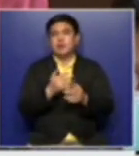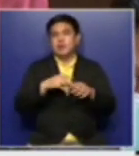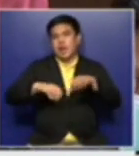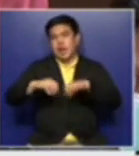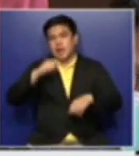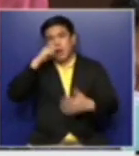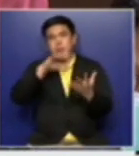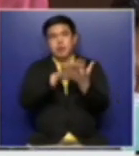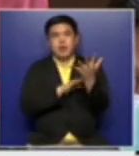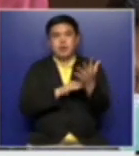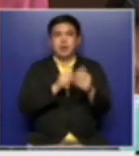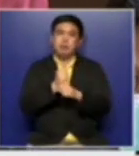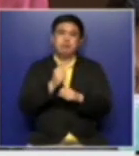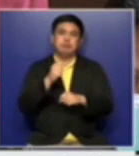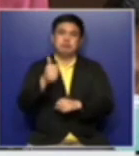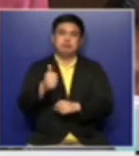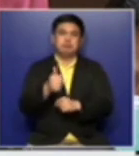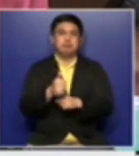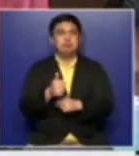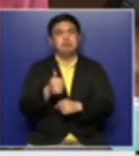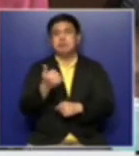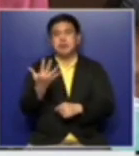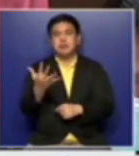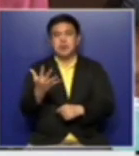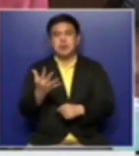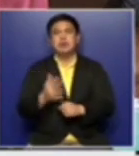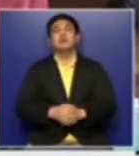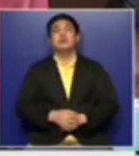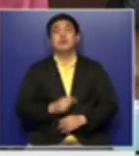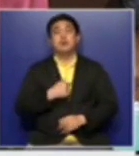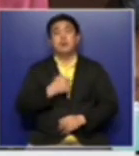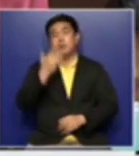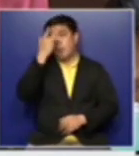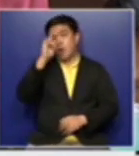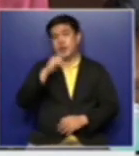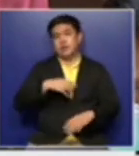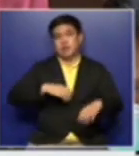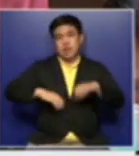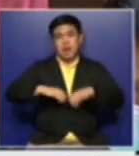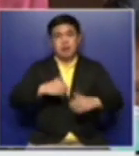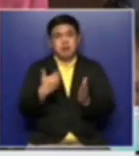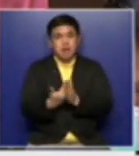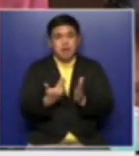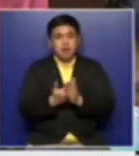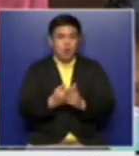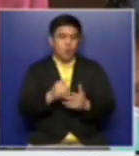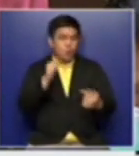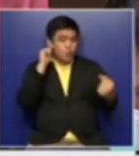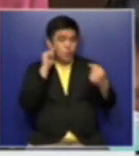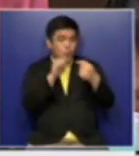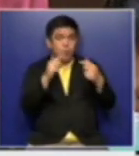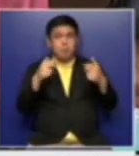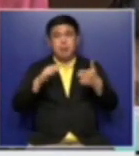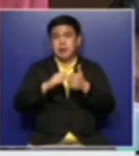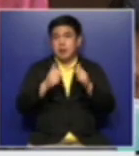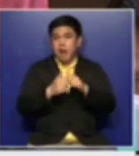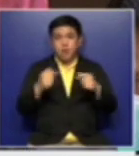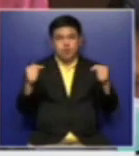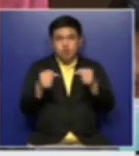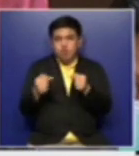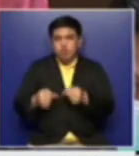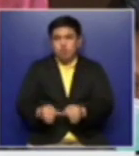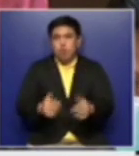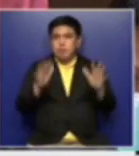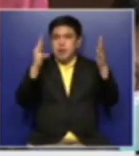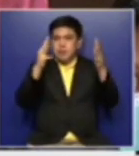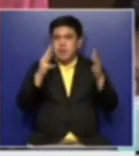ติทั้งนี้ทั้งนั้นก็เพราะการจัดสรรงบประมาณแผ่นดินไม่ตรงตามโจทย์ปัญหาไม่ตรงตามความต้องการ